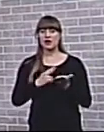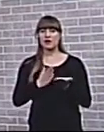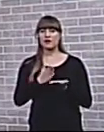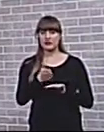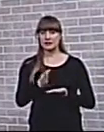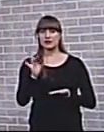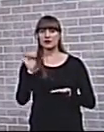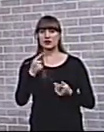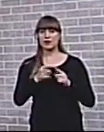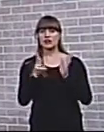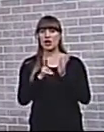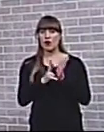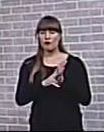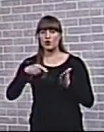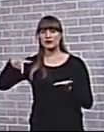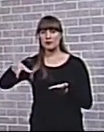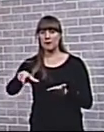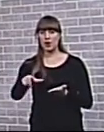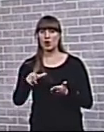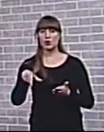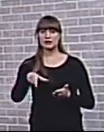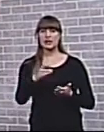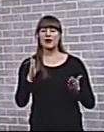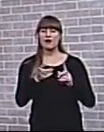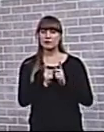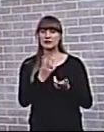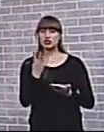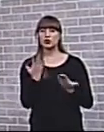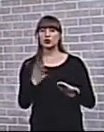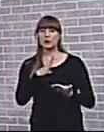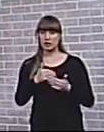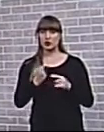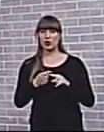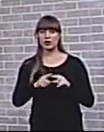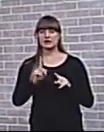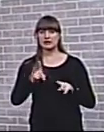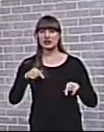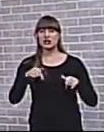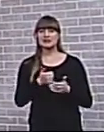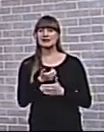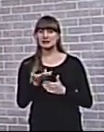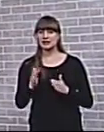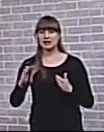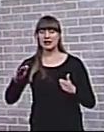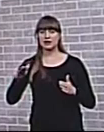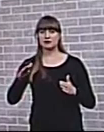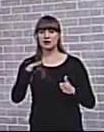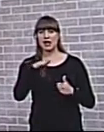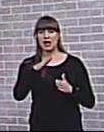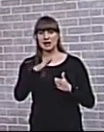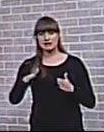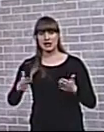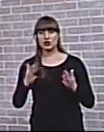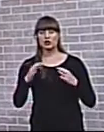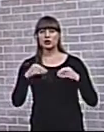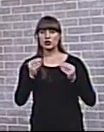полос вместо 4, которые были до этого. Значит, и здесь несколько эстакад, которые дают возможность